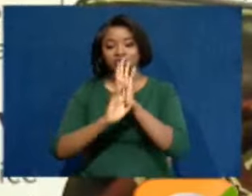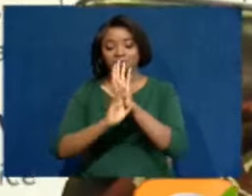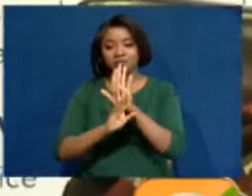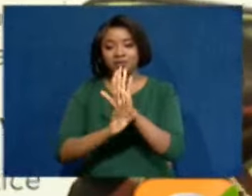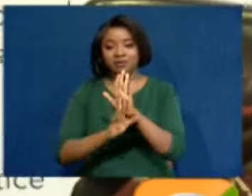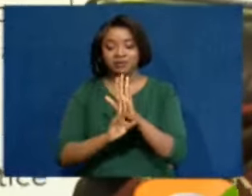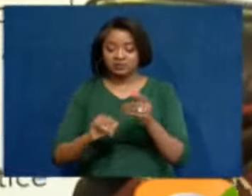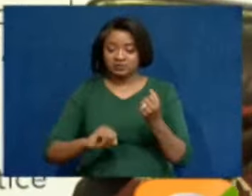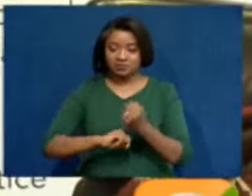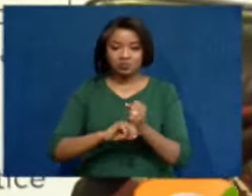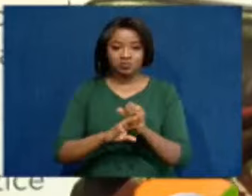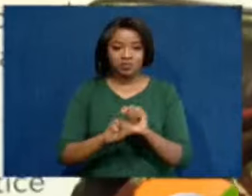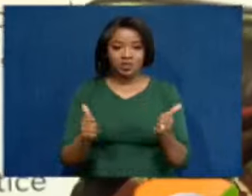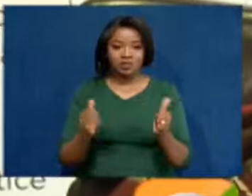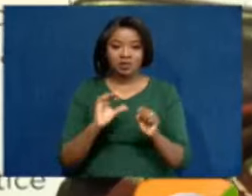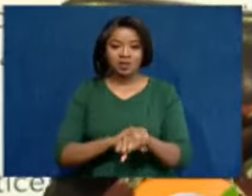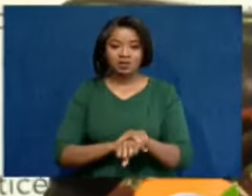safi.